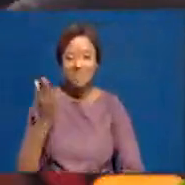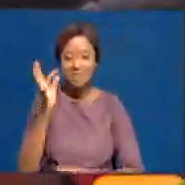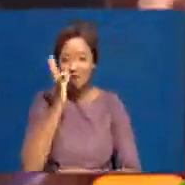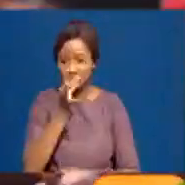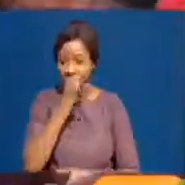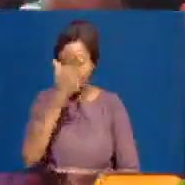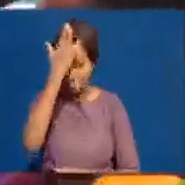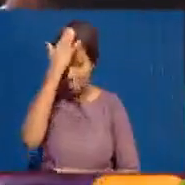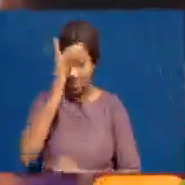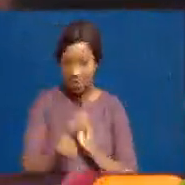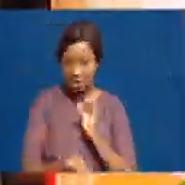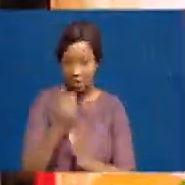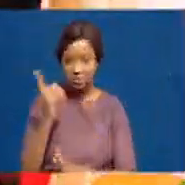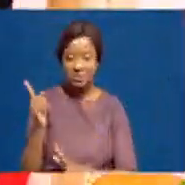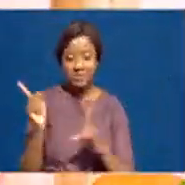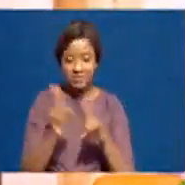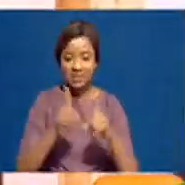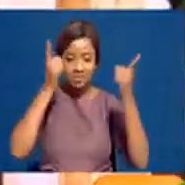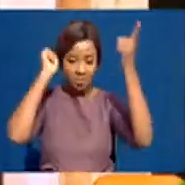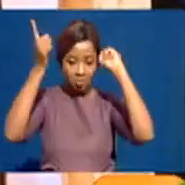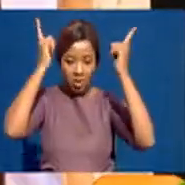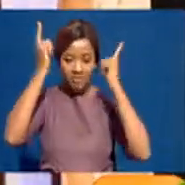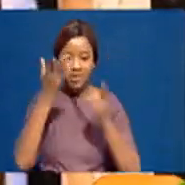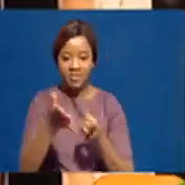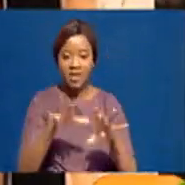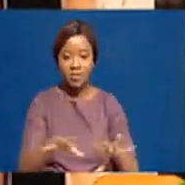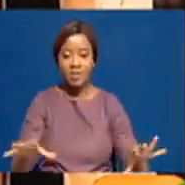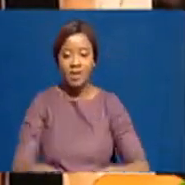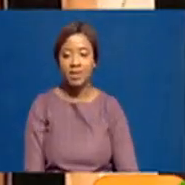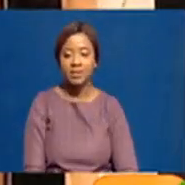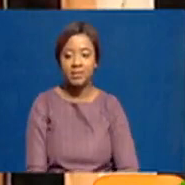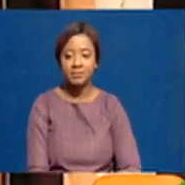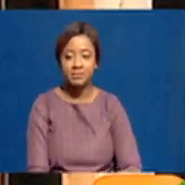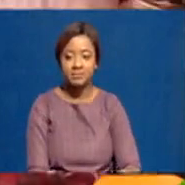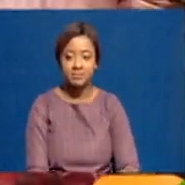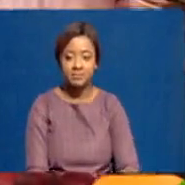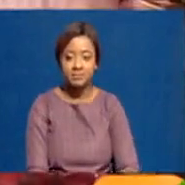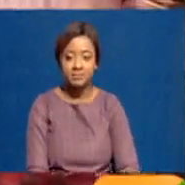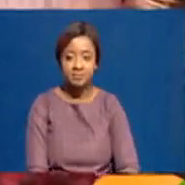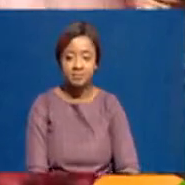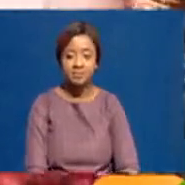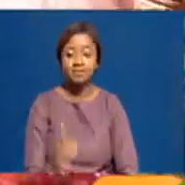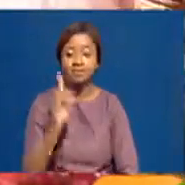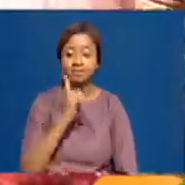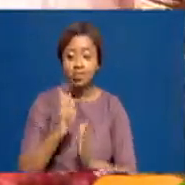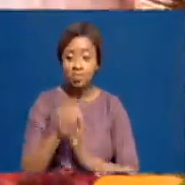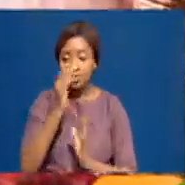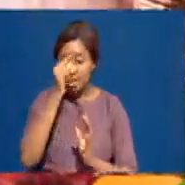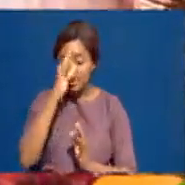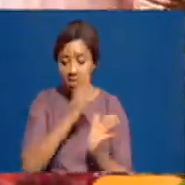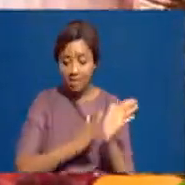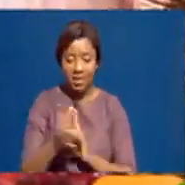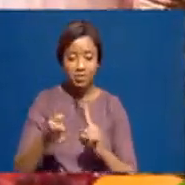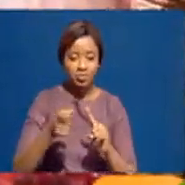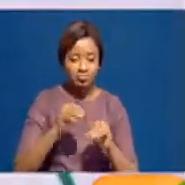Monday to launch a Wi-Fi hotspot at the Nyeri Open Air Market, and here he explained that government intends to increase internet access